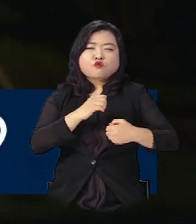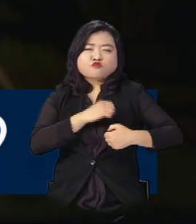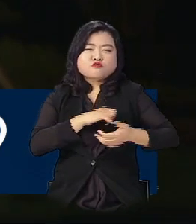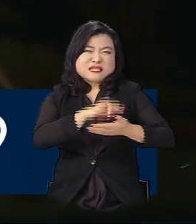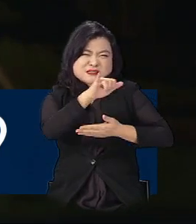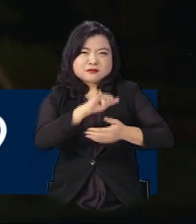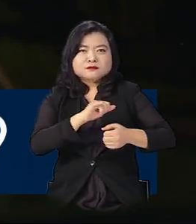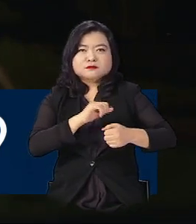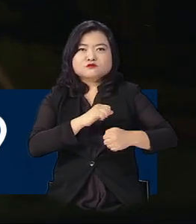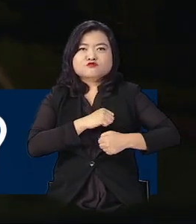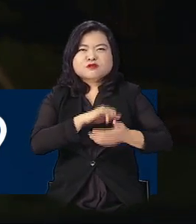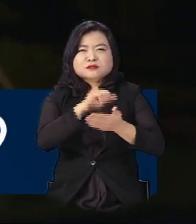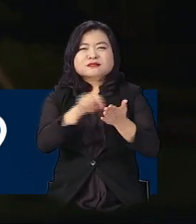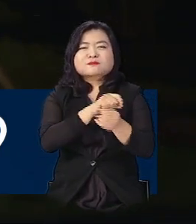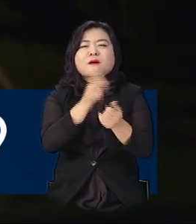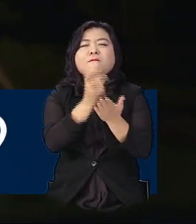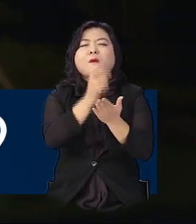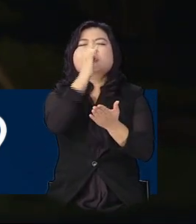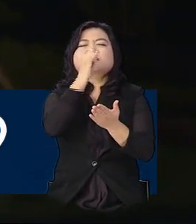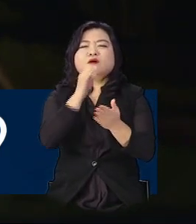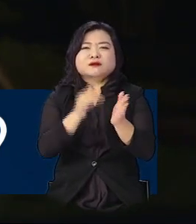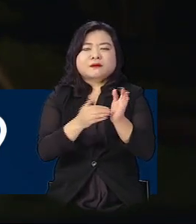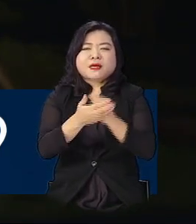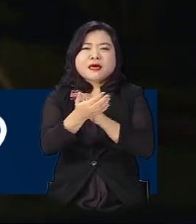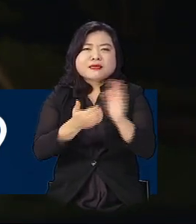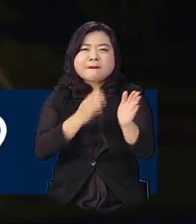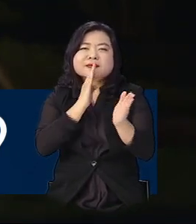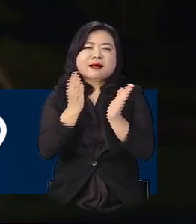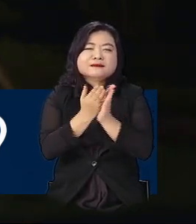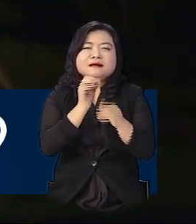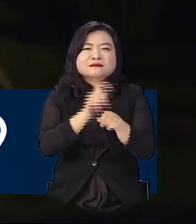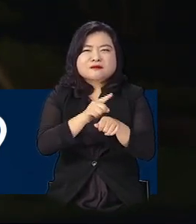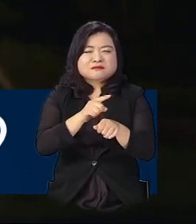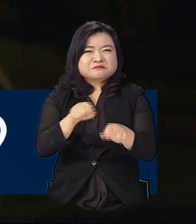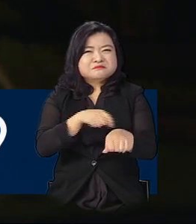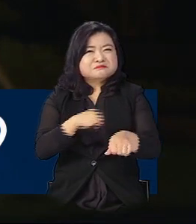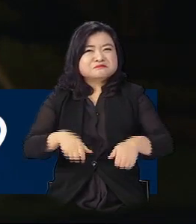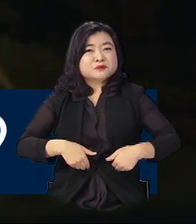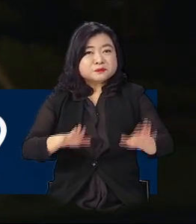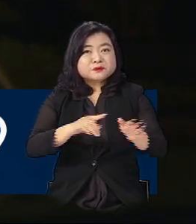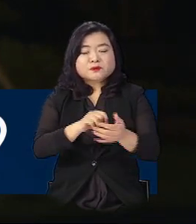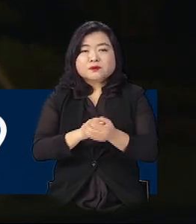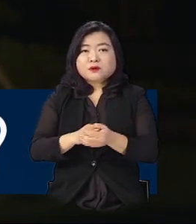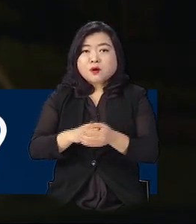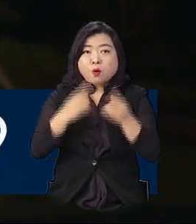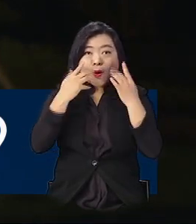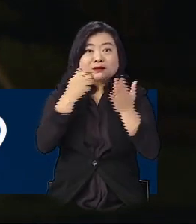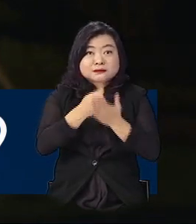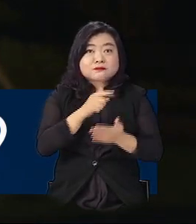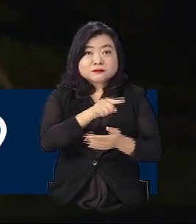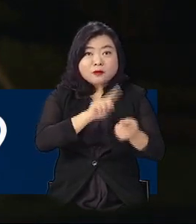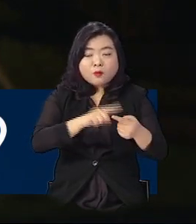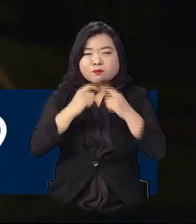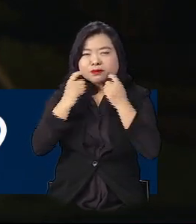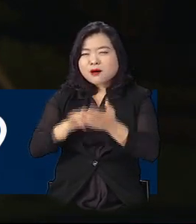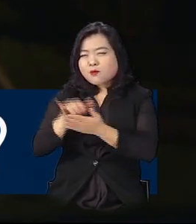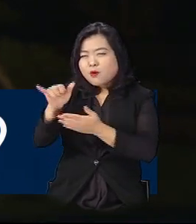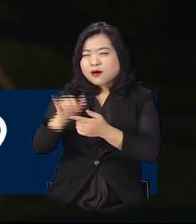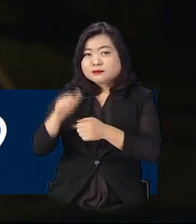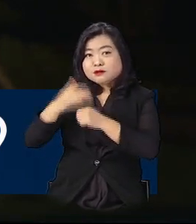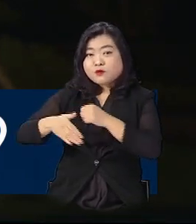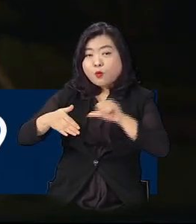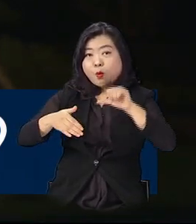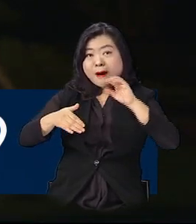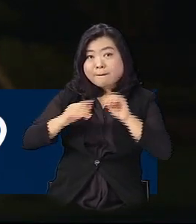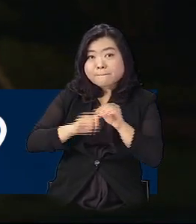군공항 특별법에 따라 사기 때문에 예타가 필요 없습니다. 그건 이미 확정이 돼서 가는 거고요. 우리 민간공항을 대구에는 5만 평인데